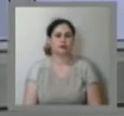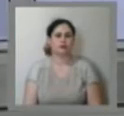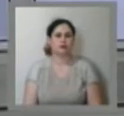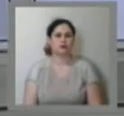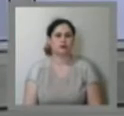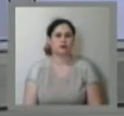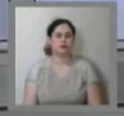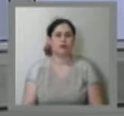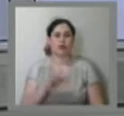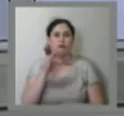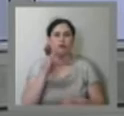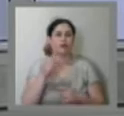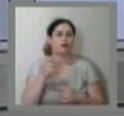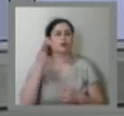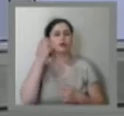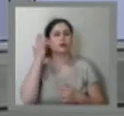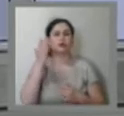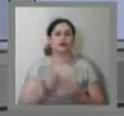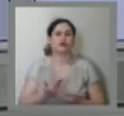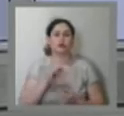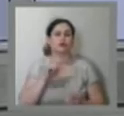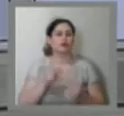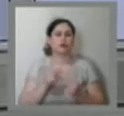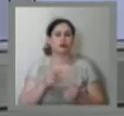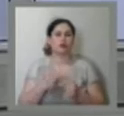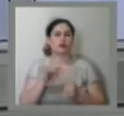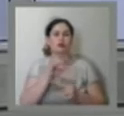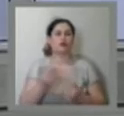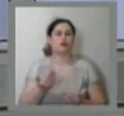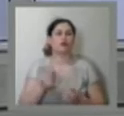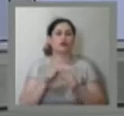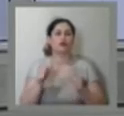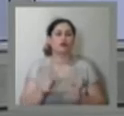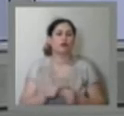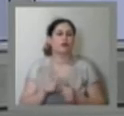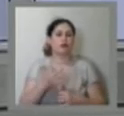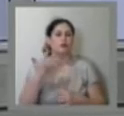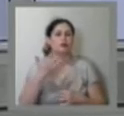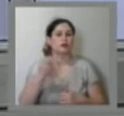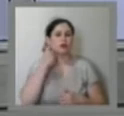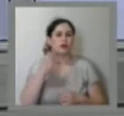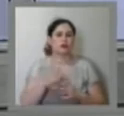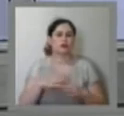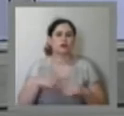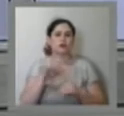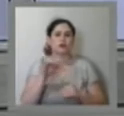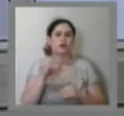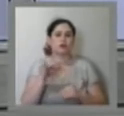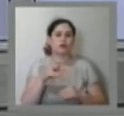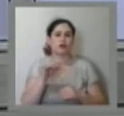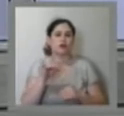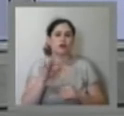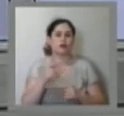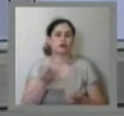Вони не уявляють життя один без одного. Історія кохання віком у півстоліття. Родина Зіньових з Токарівки відзначила своє